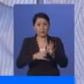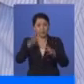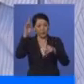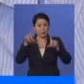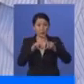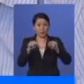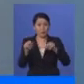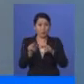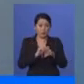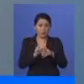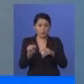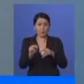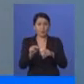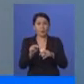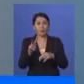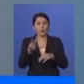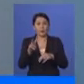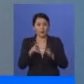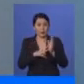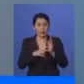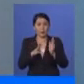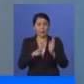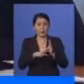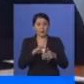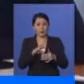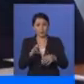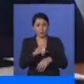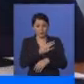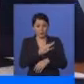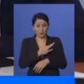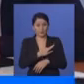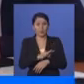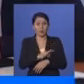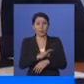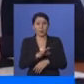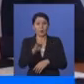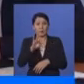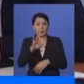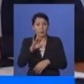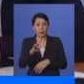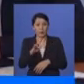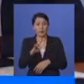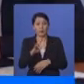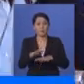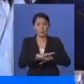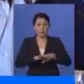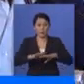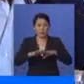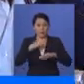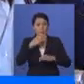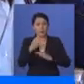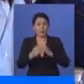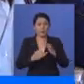мектеп күрделі жөндеуден өтті. Оған қазынадан 290 миллион теңге жұмсалды. Болат Жұмабеков халық арасында ең көп